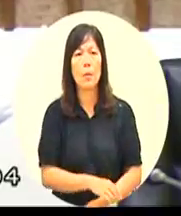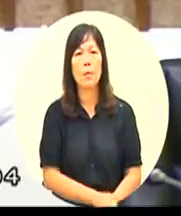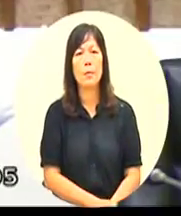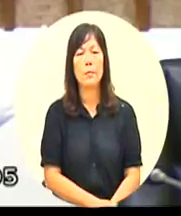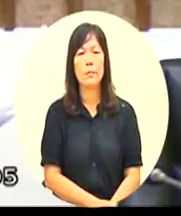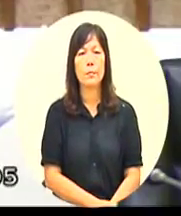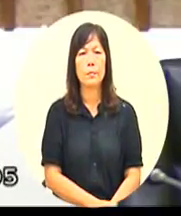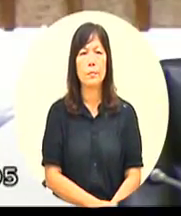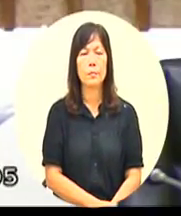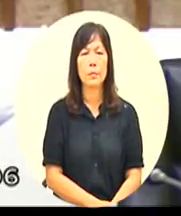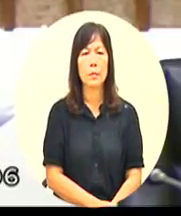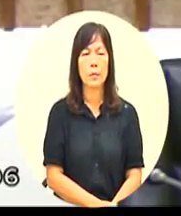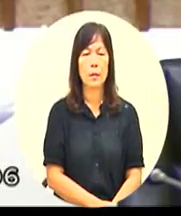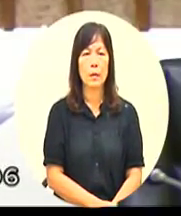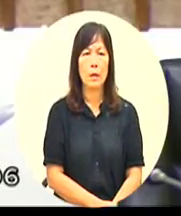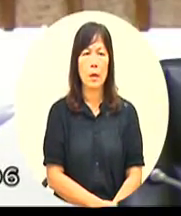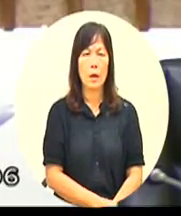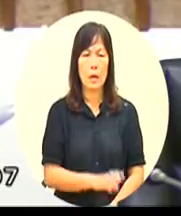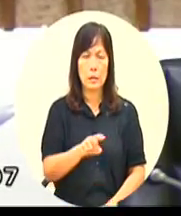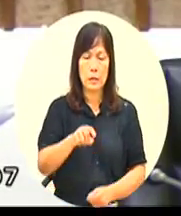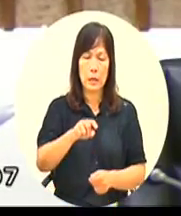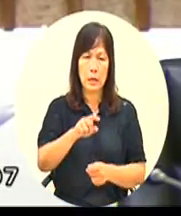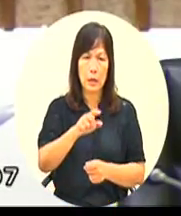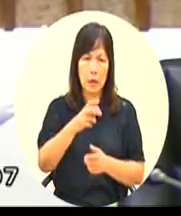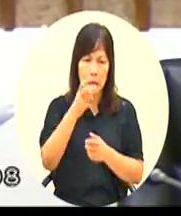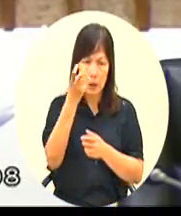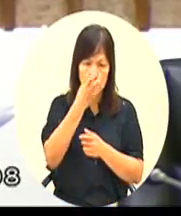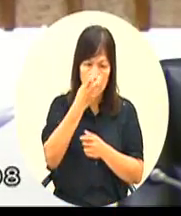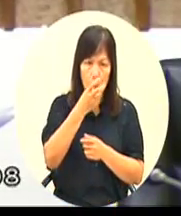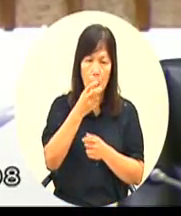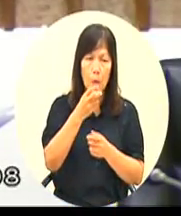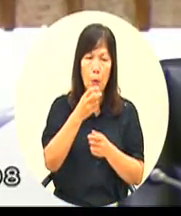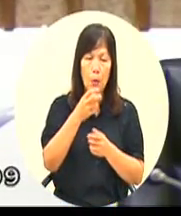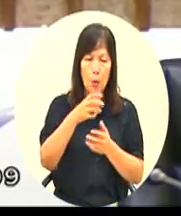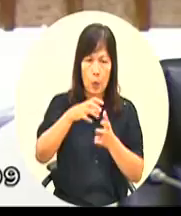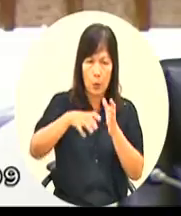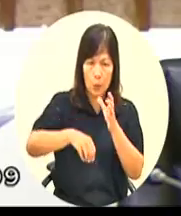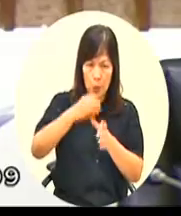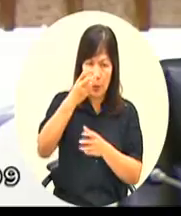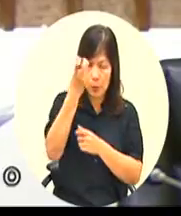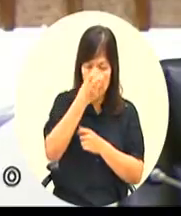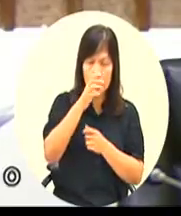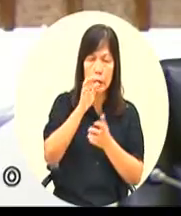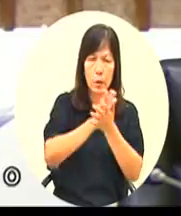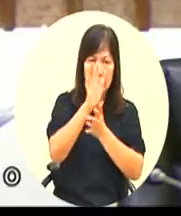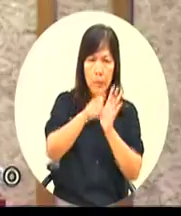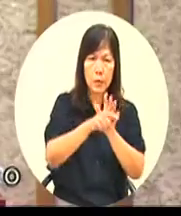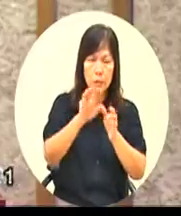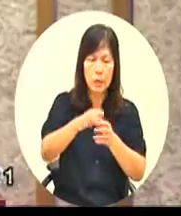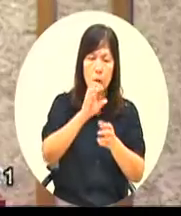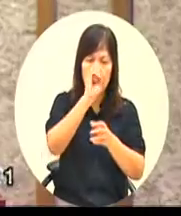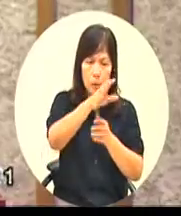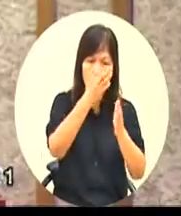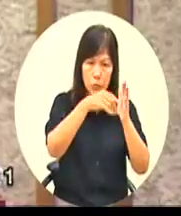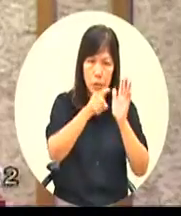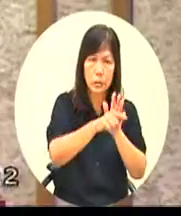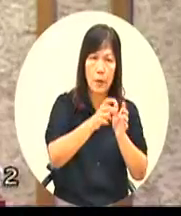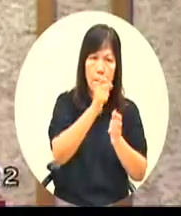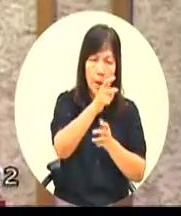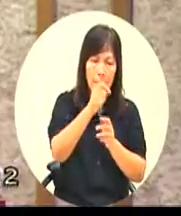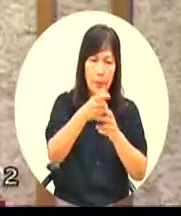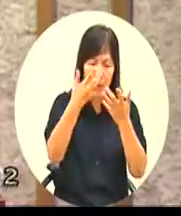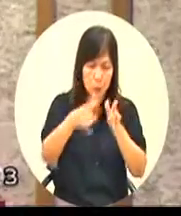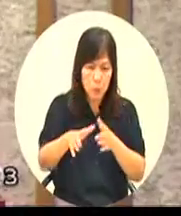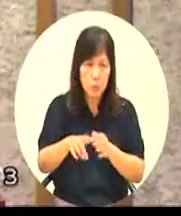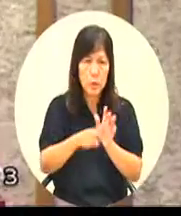个抽检，那这个东西抽检出来的，因为他去抽检的时候就必须要通知学校要买比较多的东